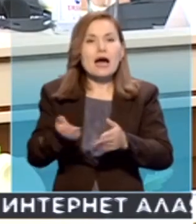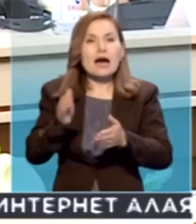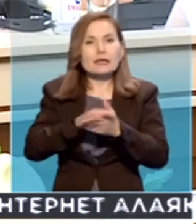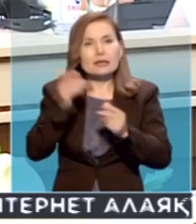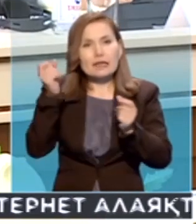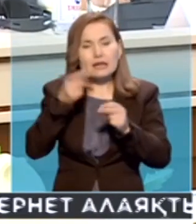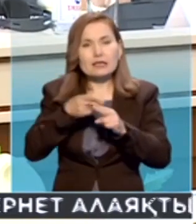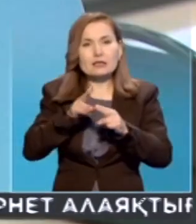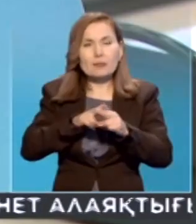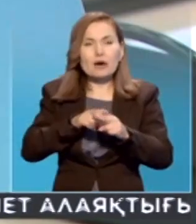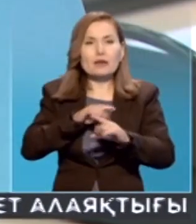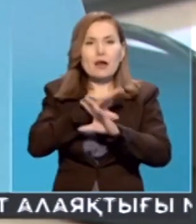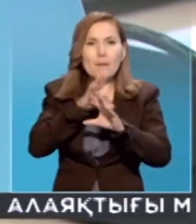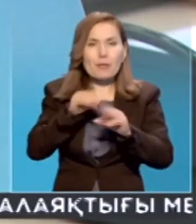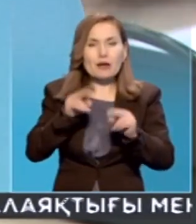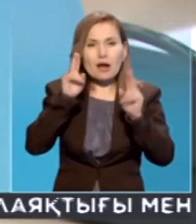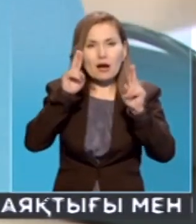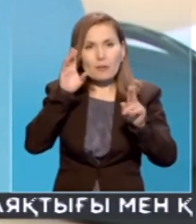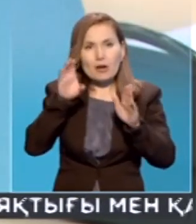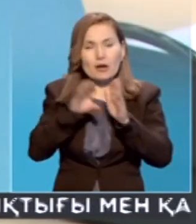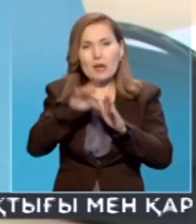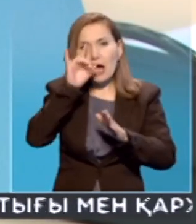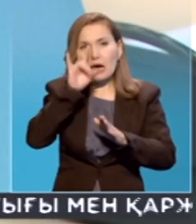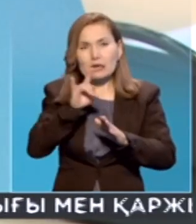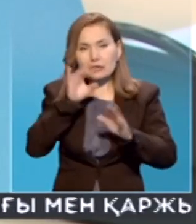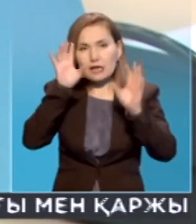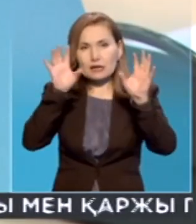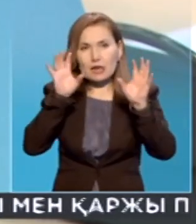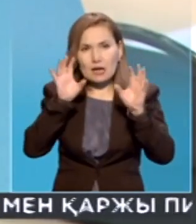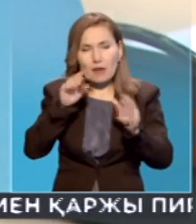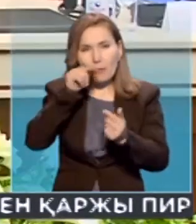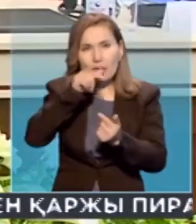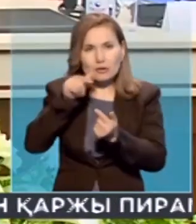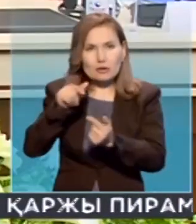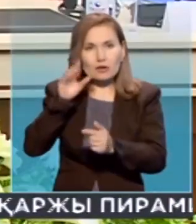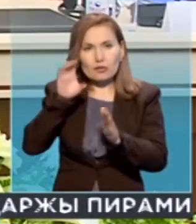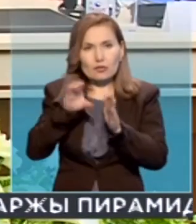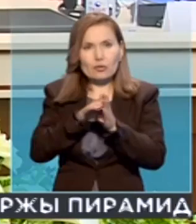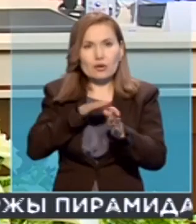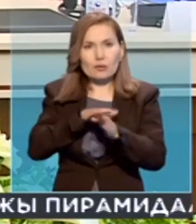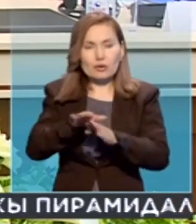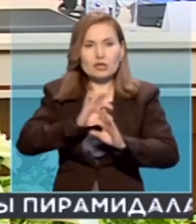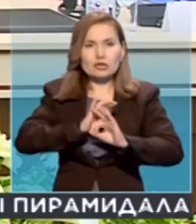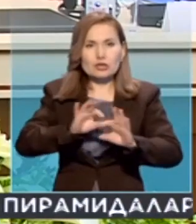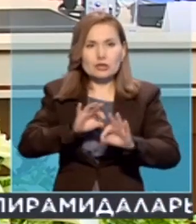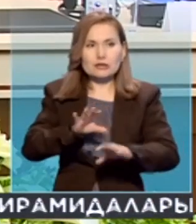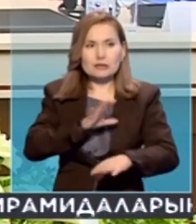миссияларын халықаралық құқықтық қағидаттар мен еліміздің заңнамасына сәйкес атқаратындарын жеткізді.